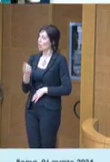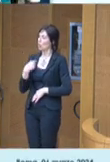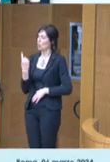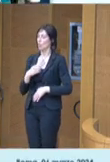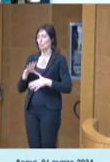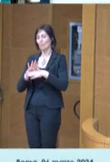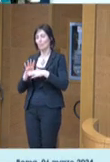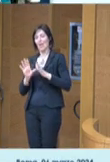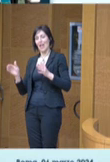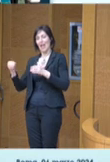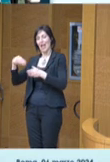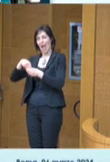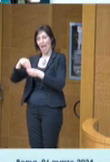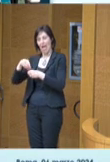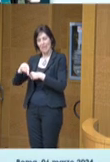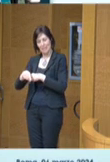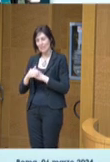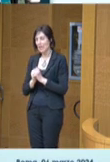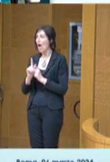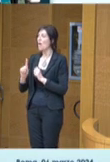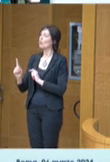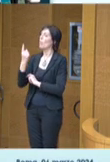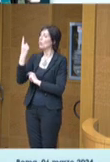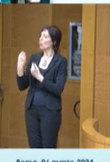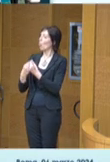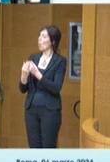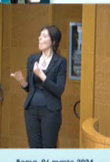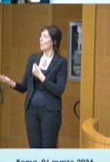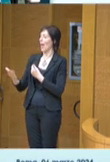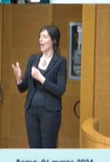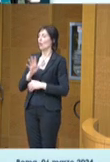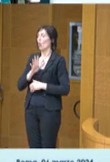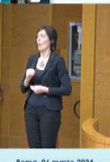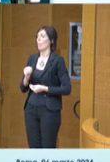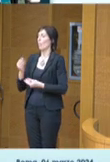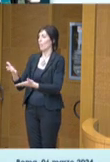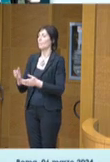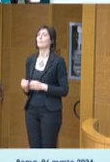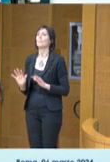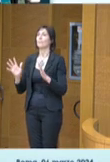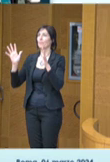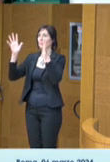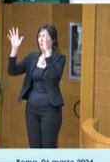team della classe, ma soprattutto i compagni.